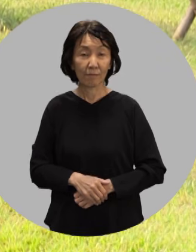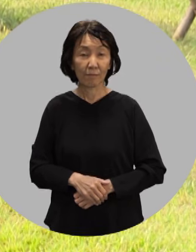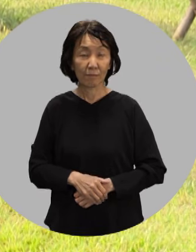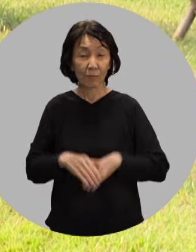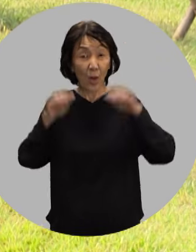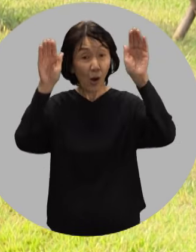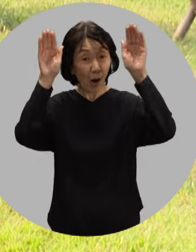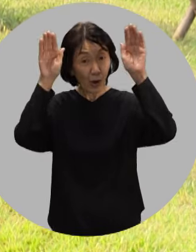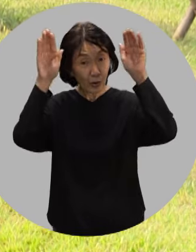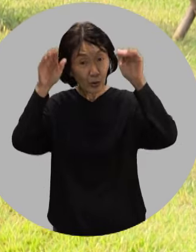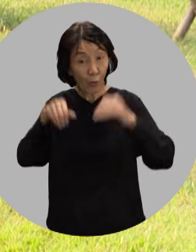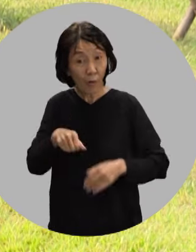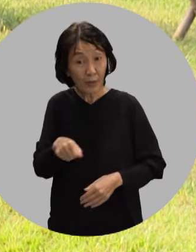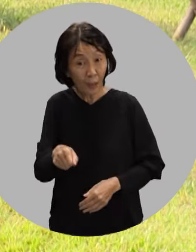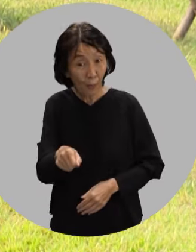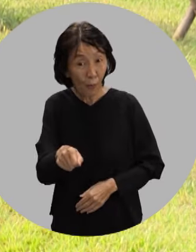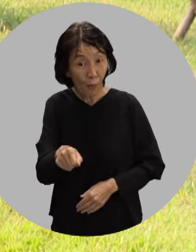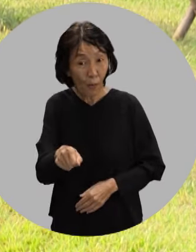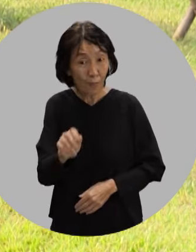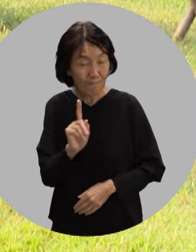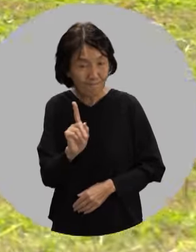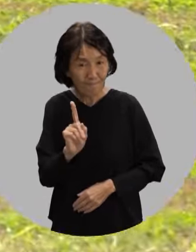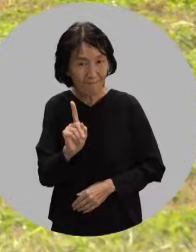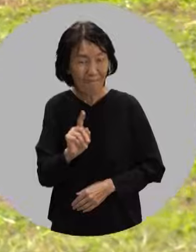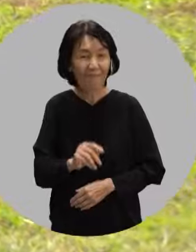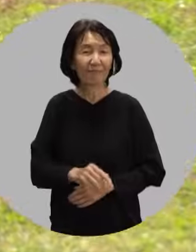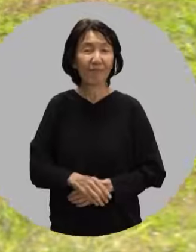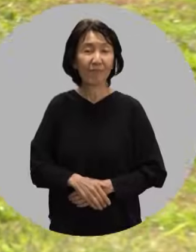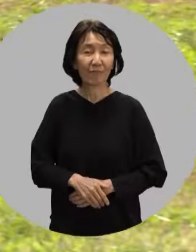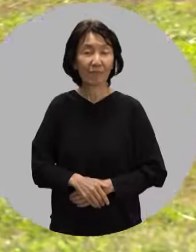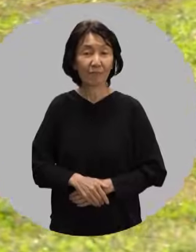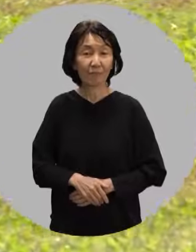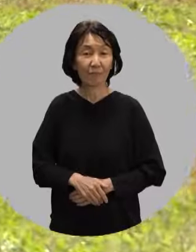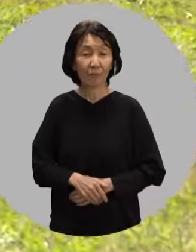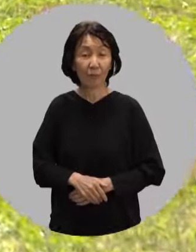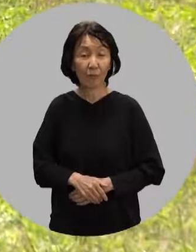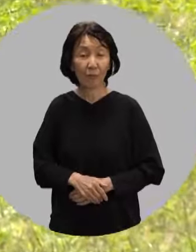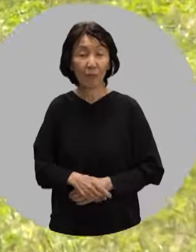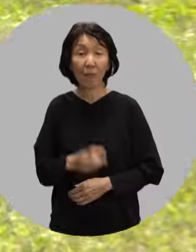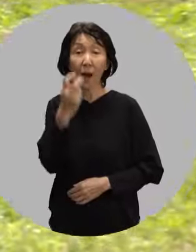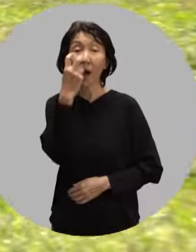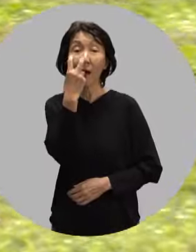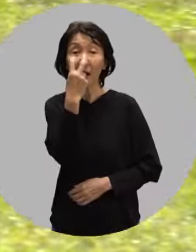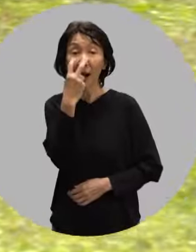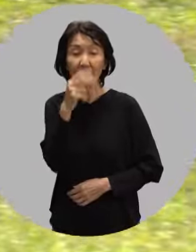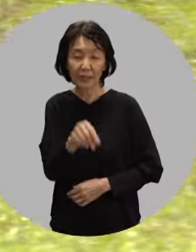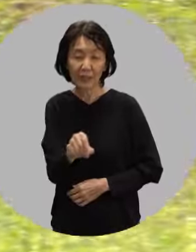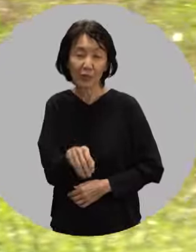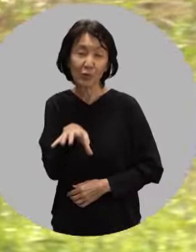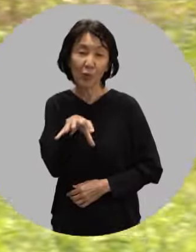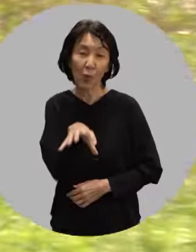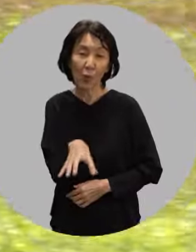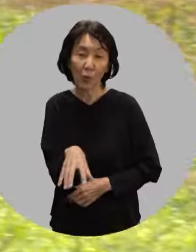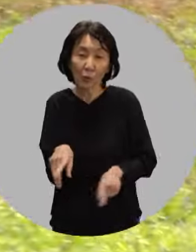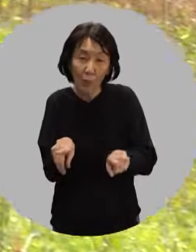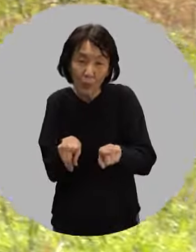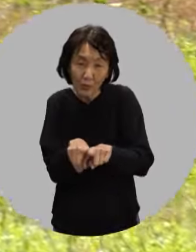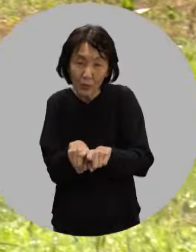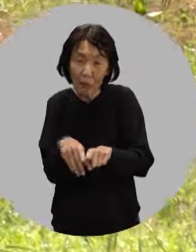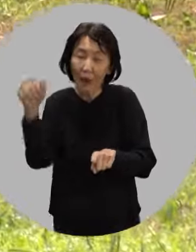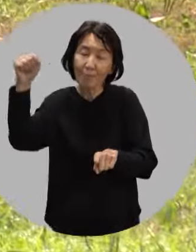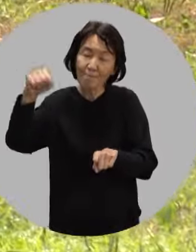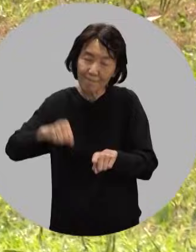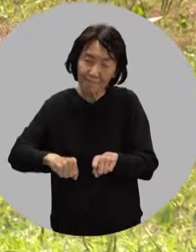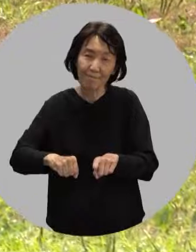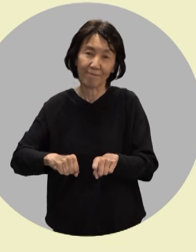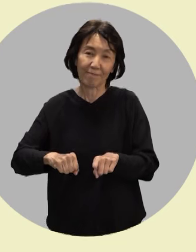最後に公園への犬の連れ込みについてです。これまで犬と一緒に入れるのは管理事務所のある公園